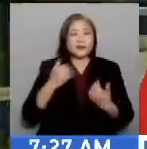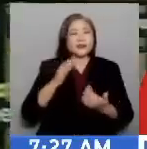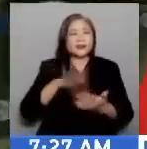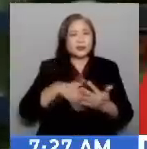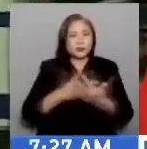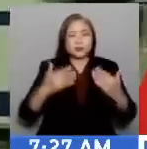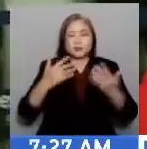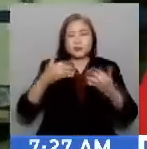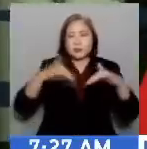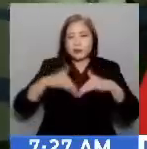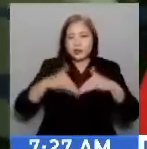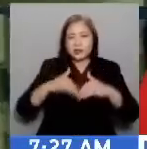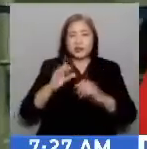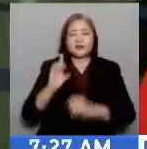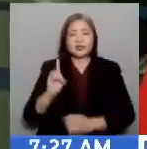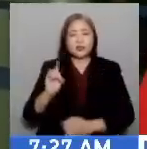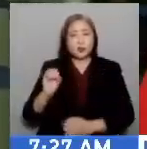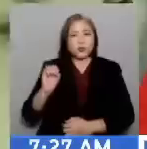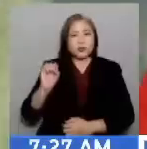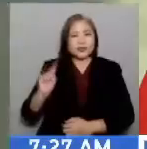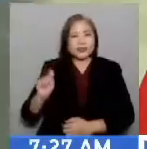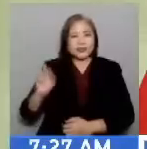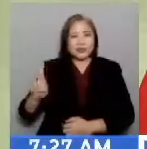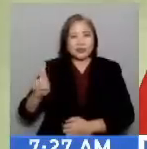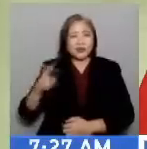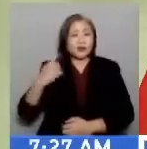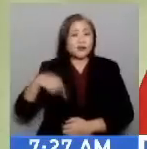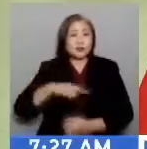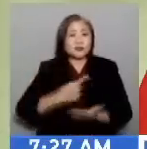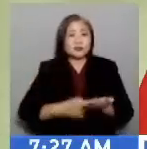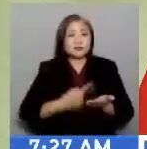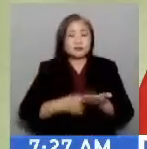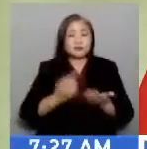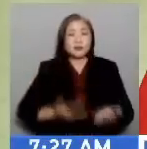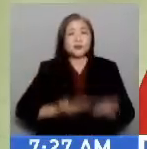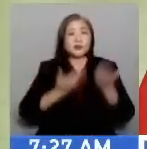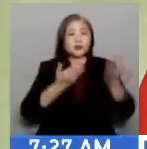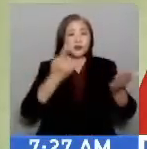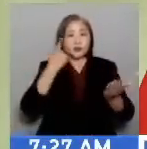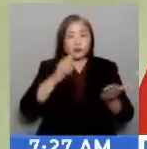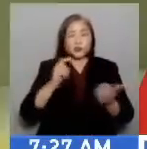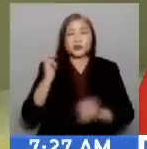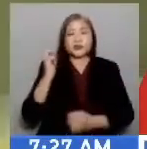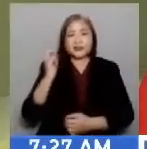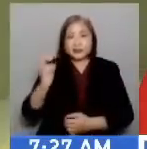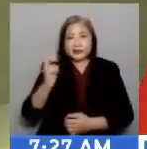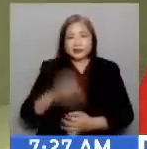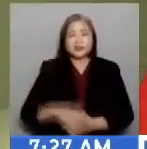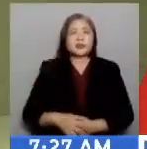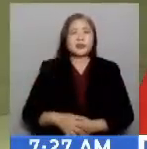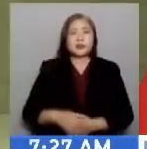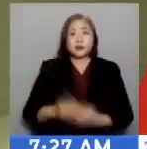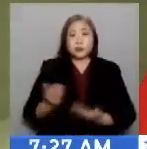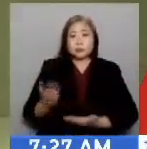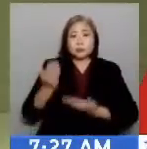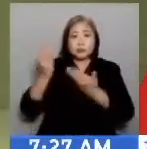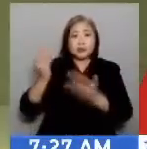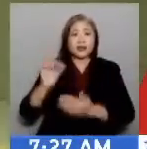Transportation o DOTR para talakayin ang petisyon ng mga linya ng tren. May petisyon din kasing inihain ng LRT 1 at ng